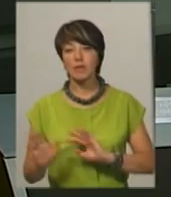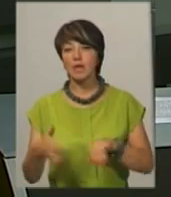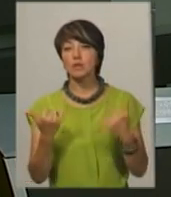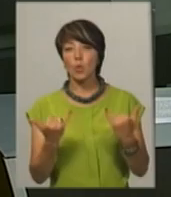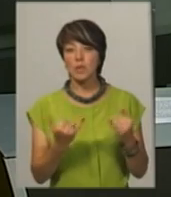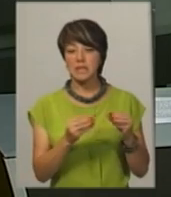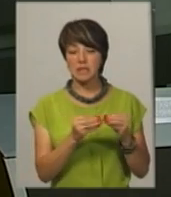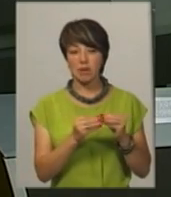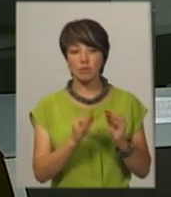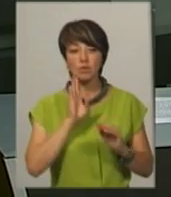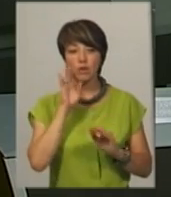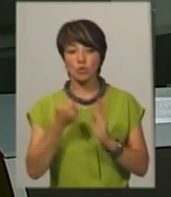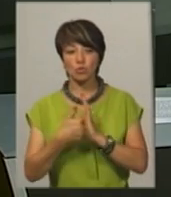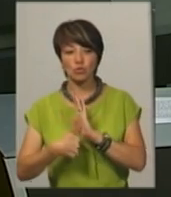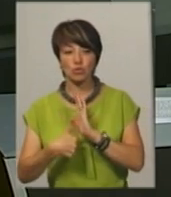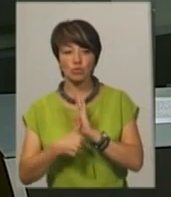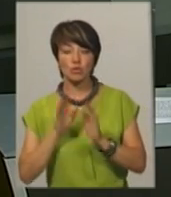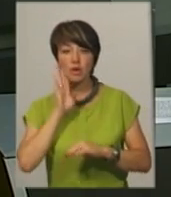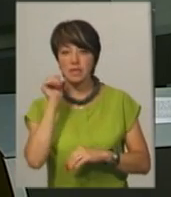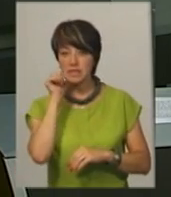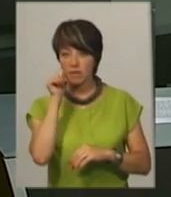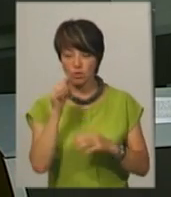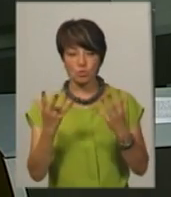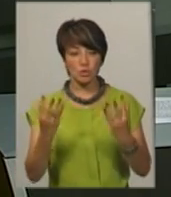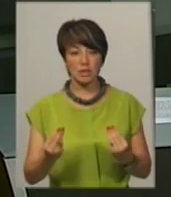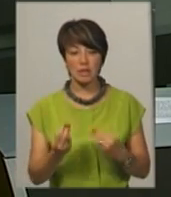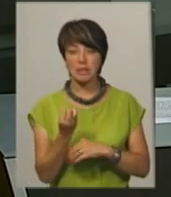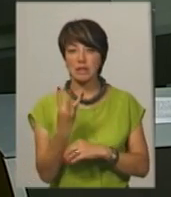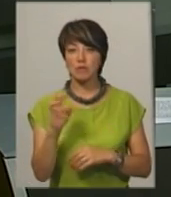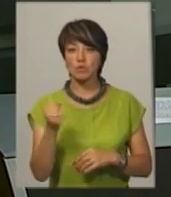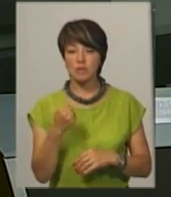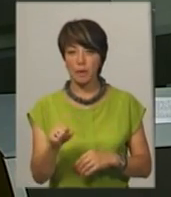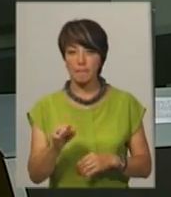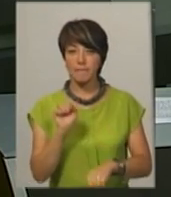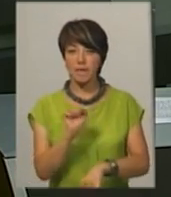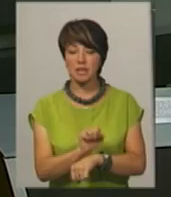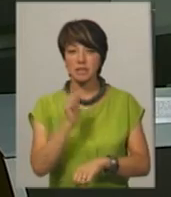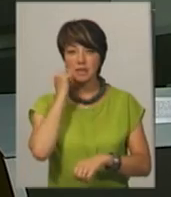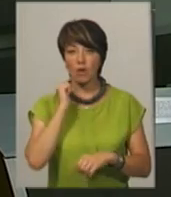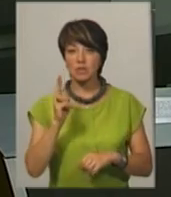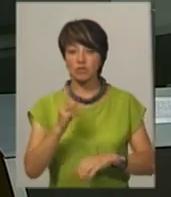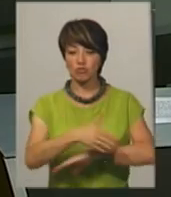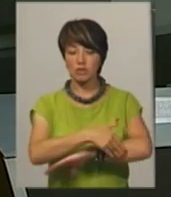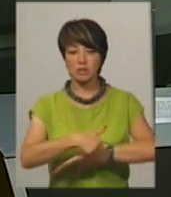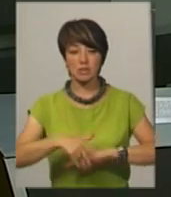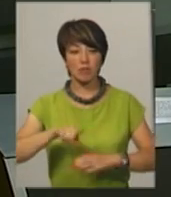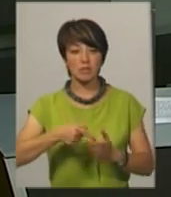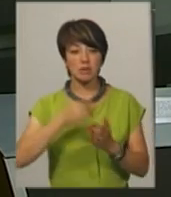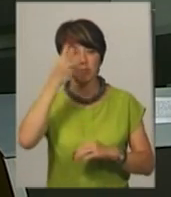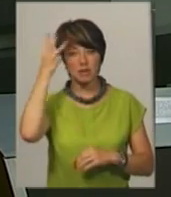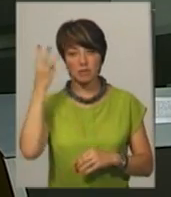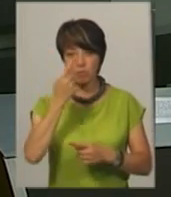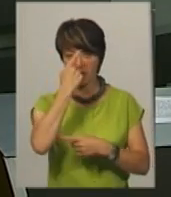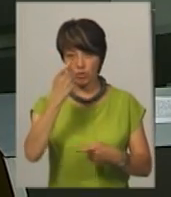Сьогодні з 10 години ранку до 6 години ранку завтрашнього дня, 13 серпня, перекрили Старокостянтинівське шосе у Хмельницькому. Про